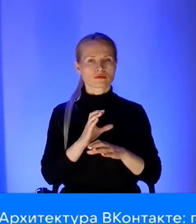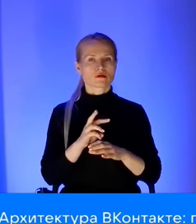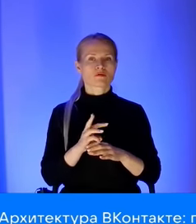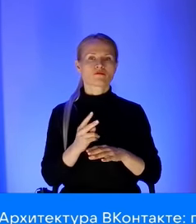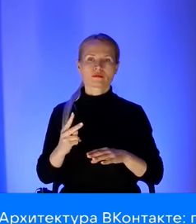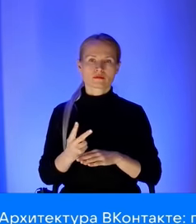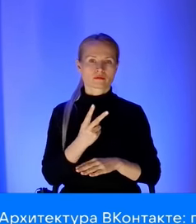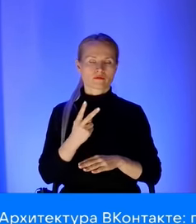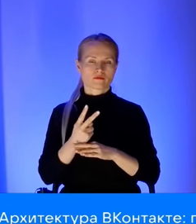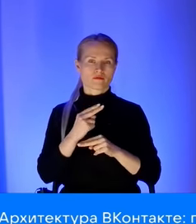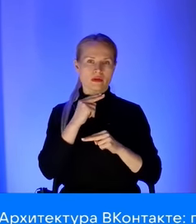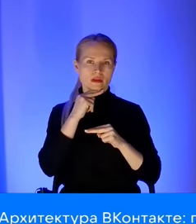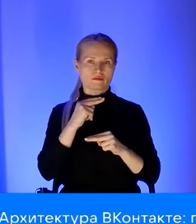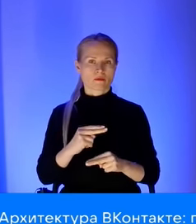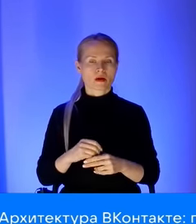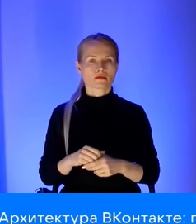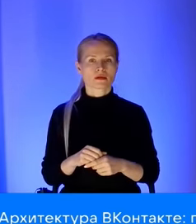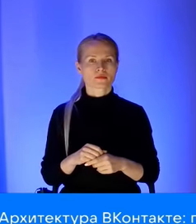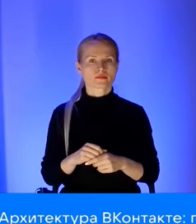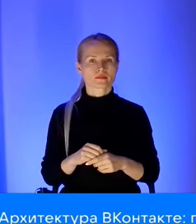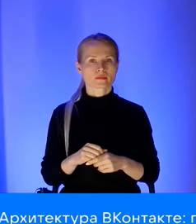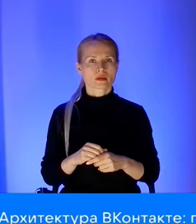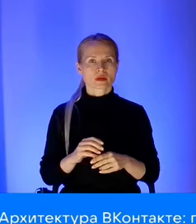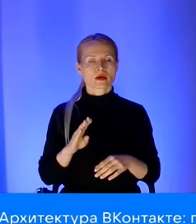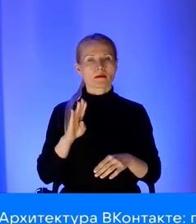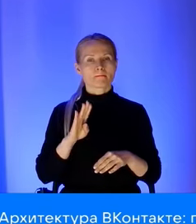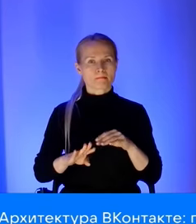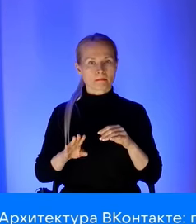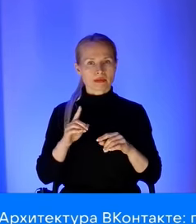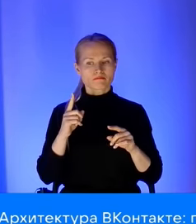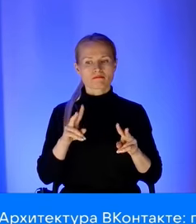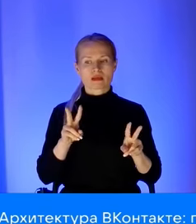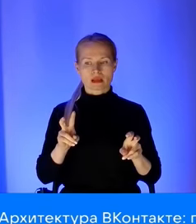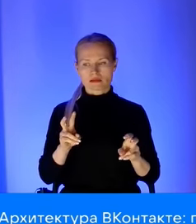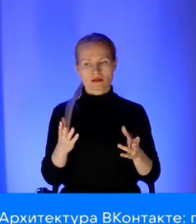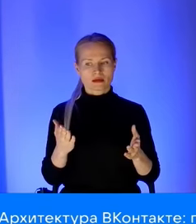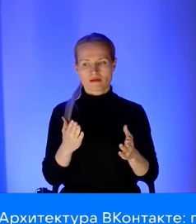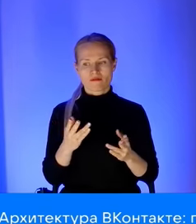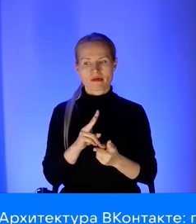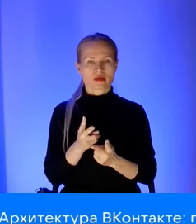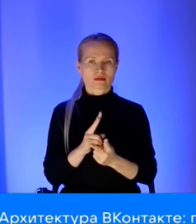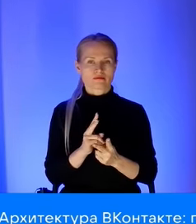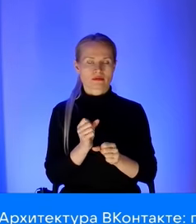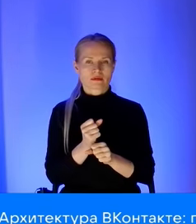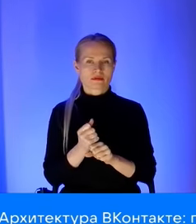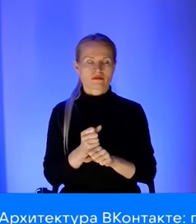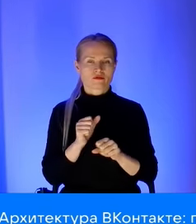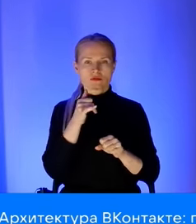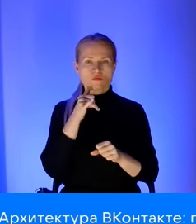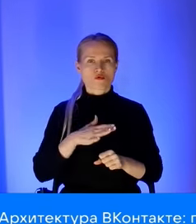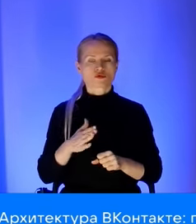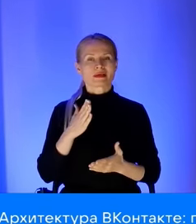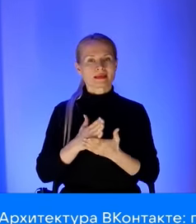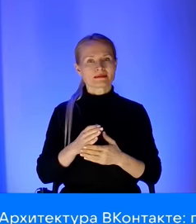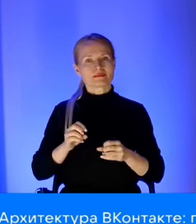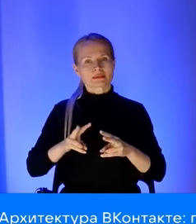внимательно А без понятия инварианта Мы этого сделать не можем то есть мы говорим что есть какое-то специальное условие которое никогда